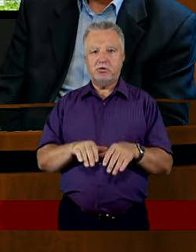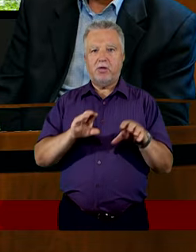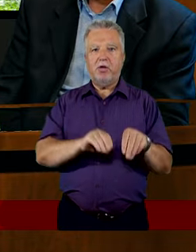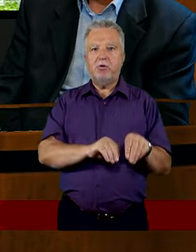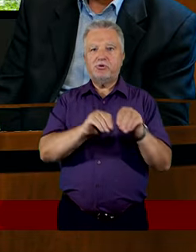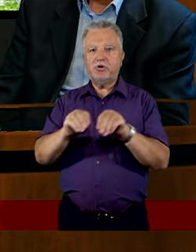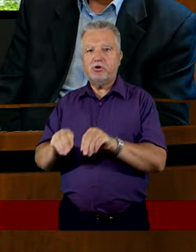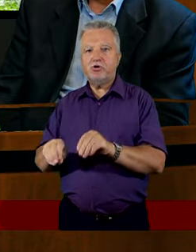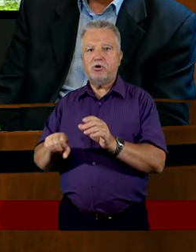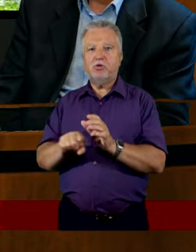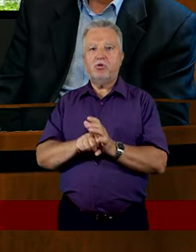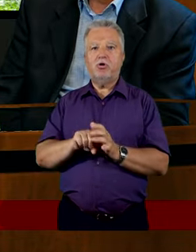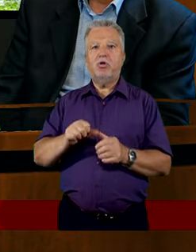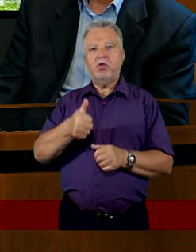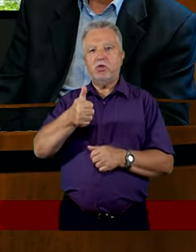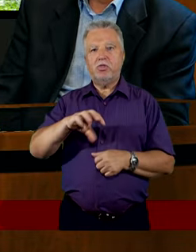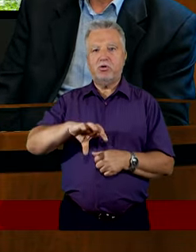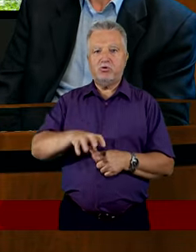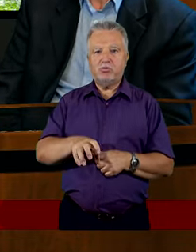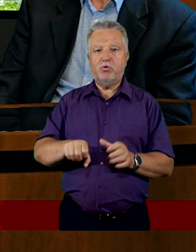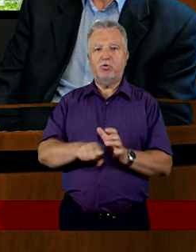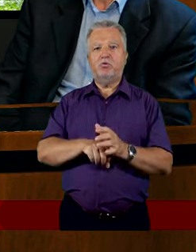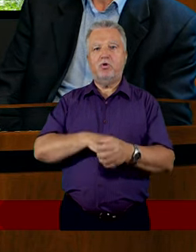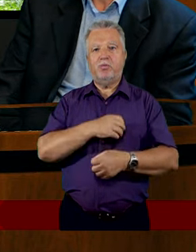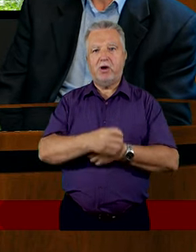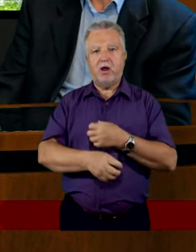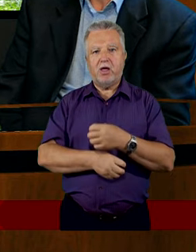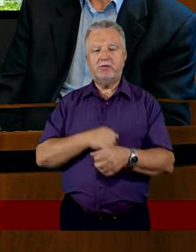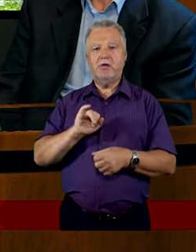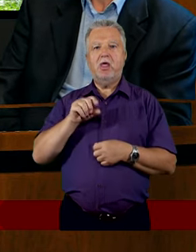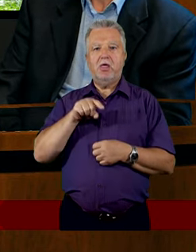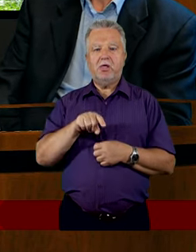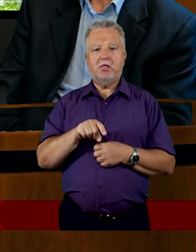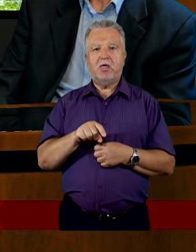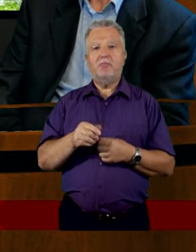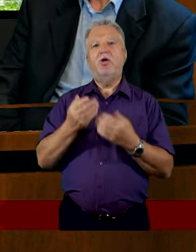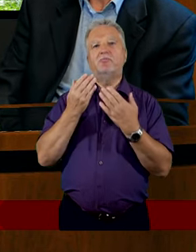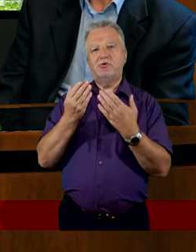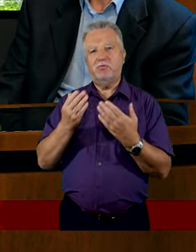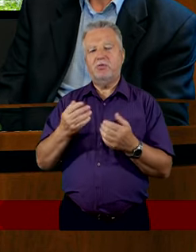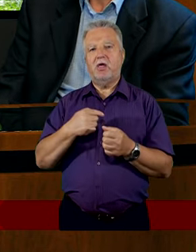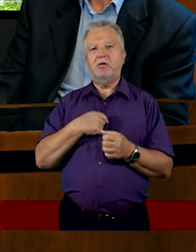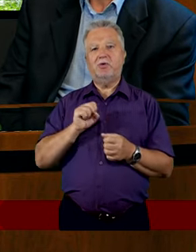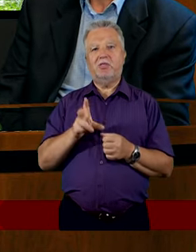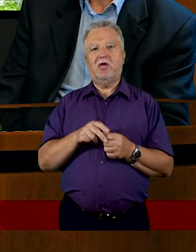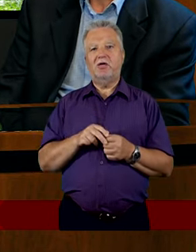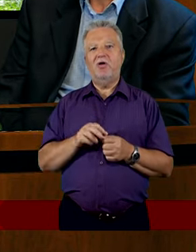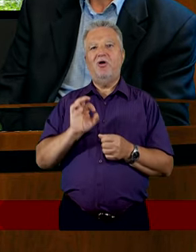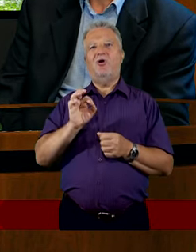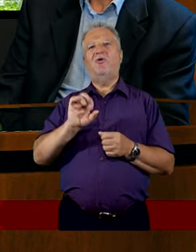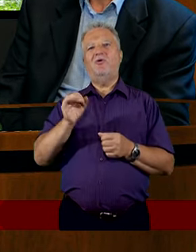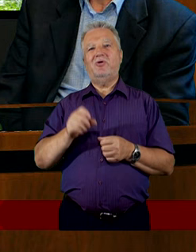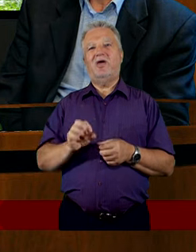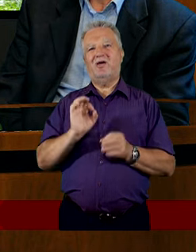zostałem przeniesiony do pewnego zboru, do pracy. I tam przywitali mnie mniej więcej w ten sposób.